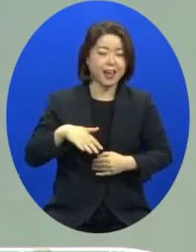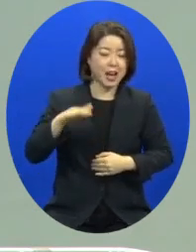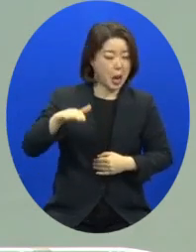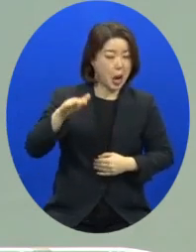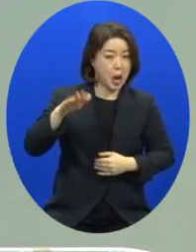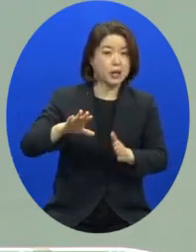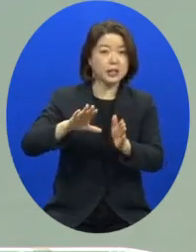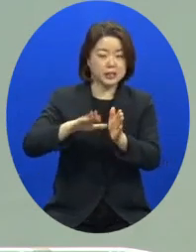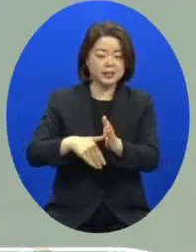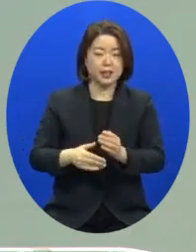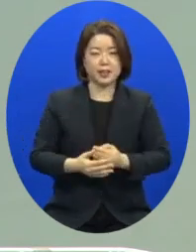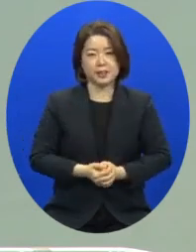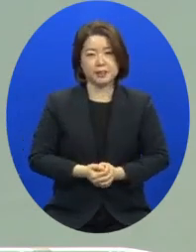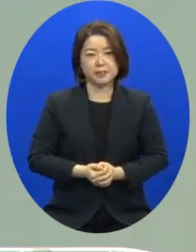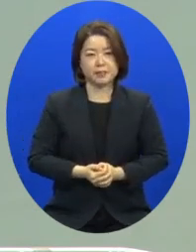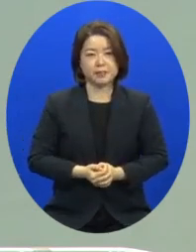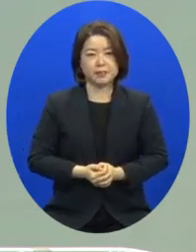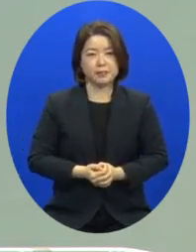시절에